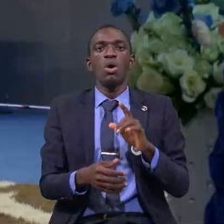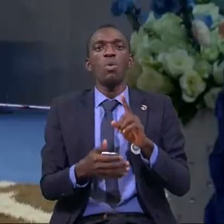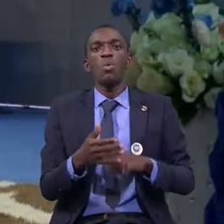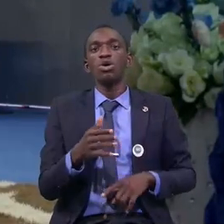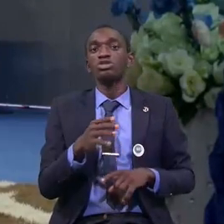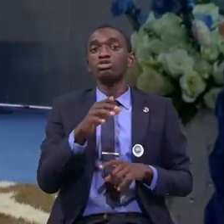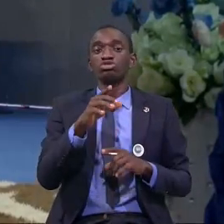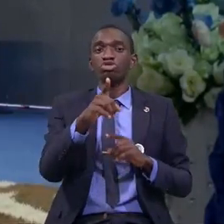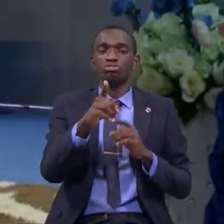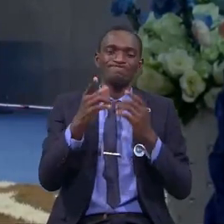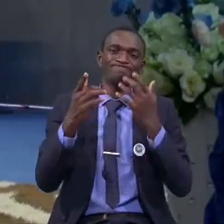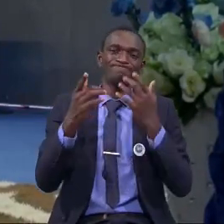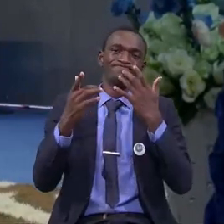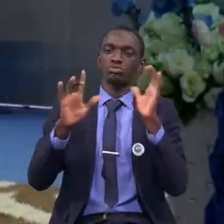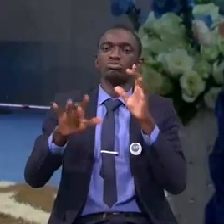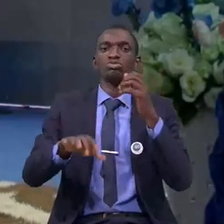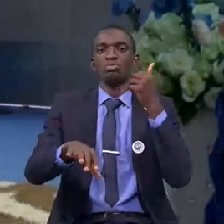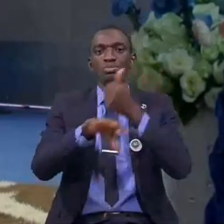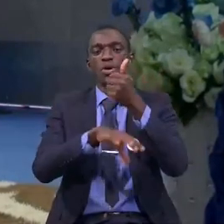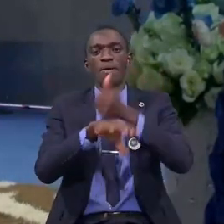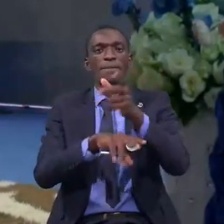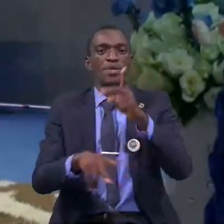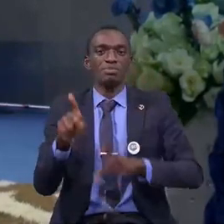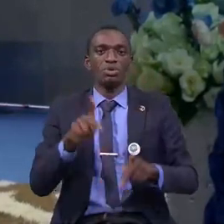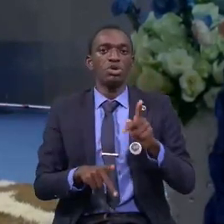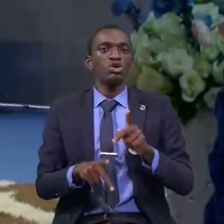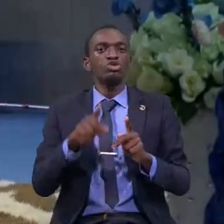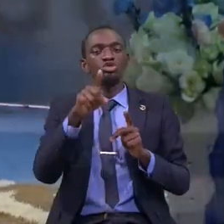tu regardes comment tu commères les gens,